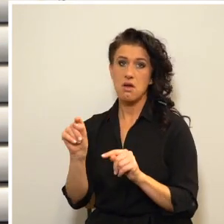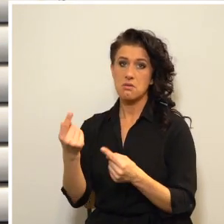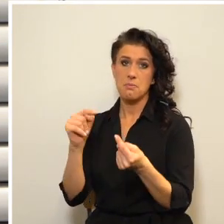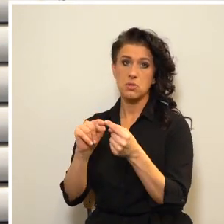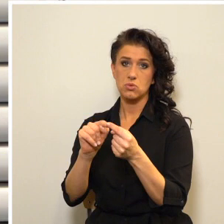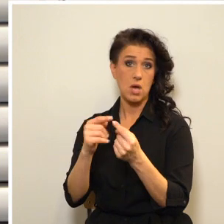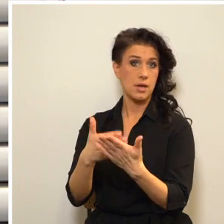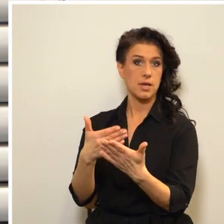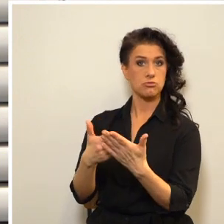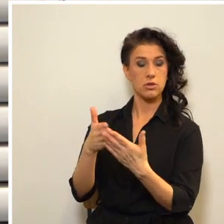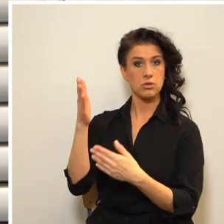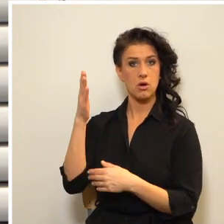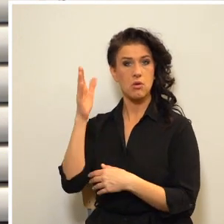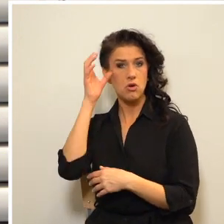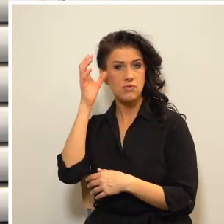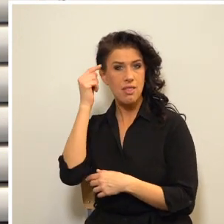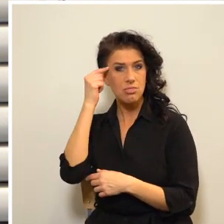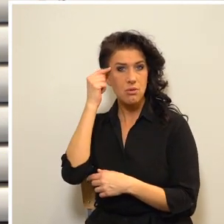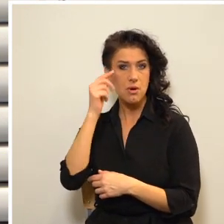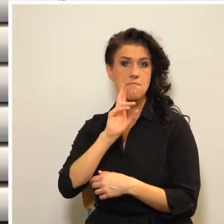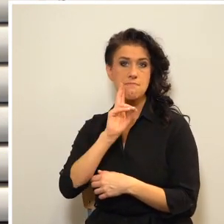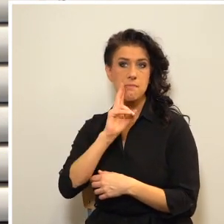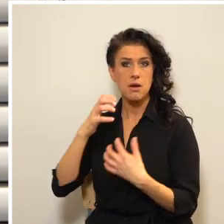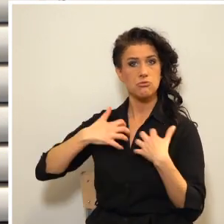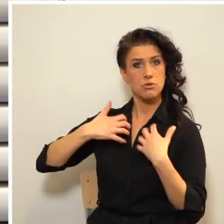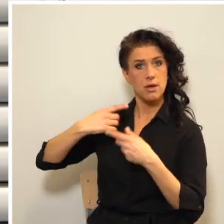Dlaczego bowiem świadomością żywo